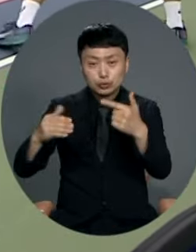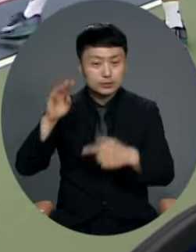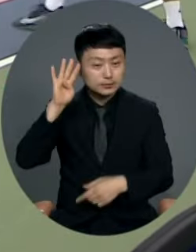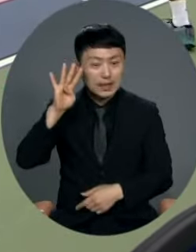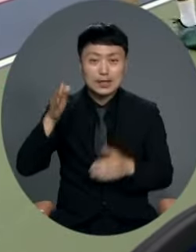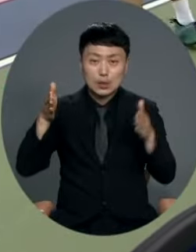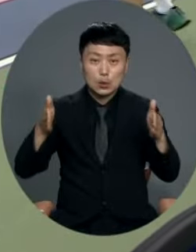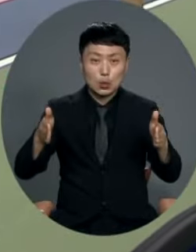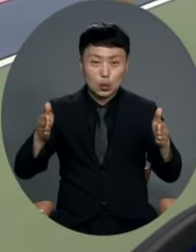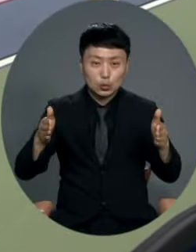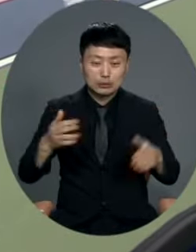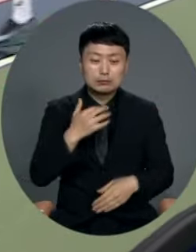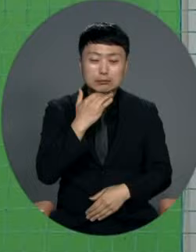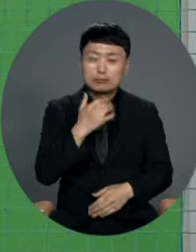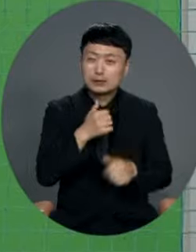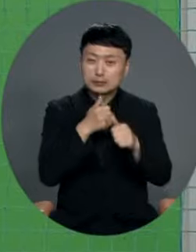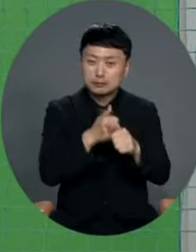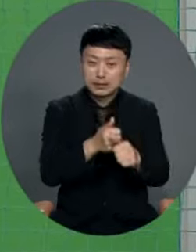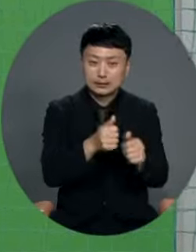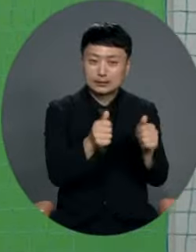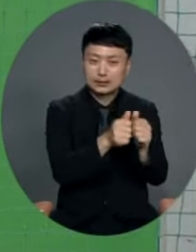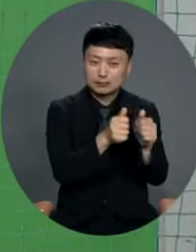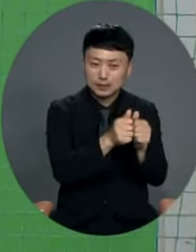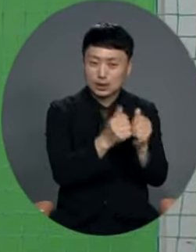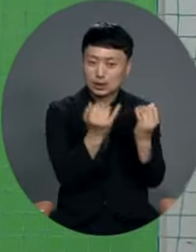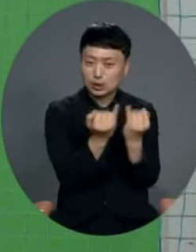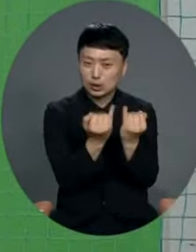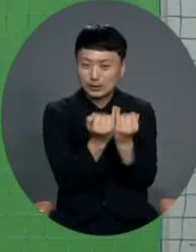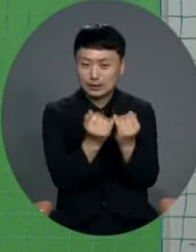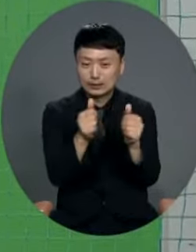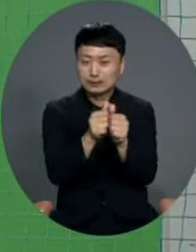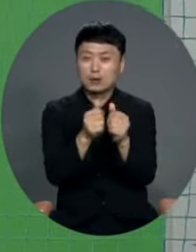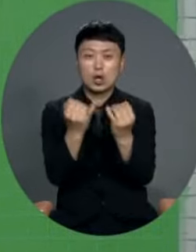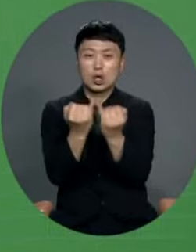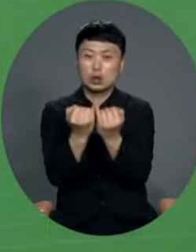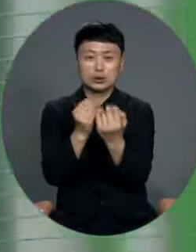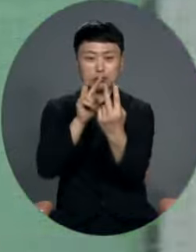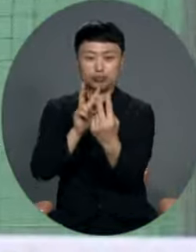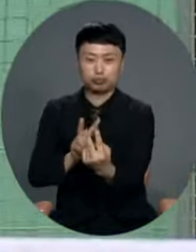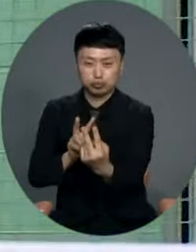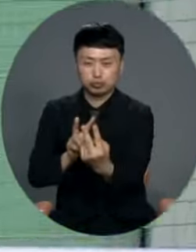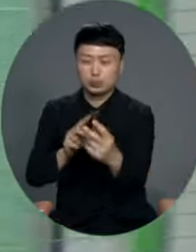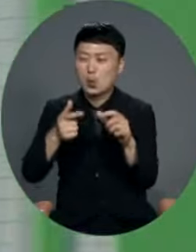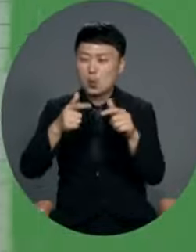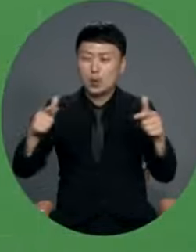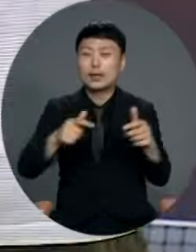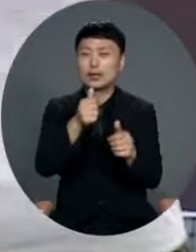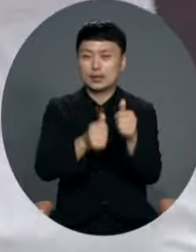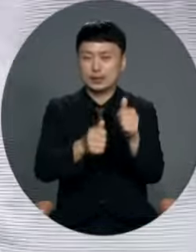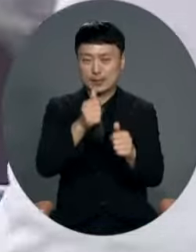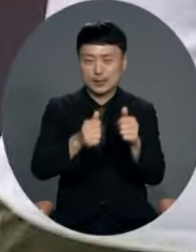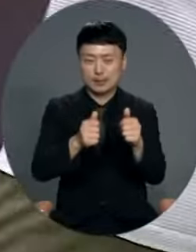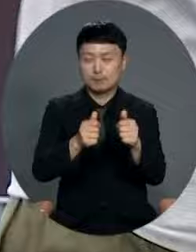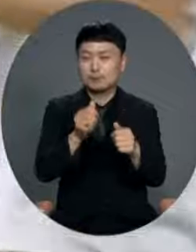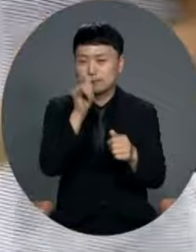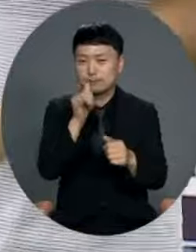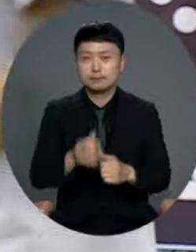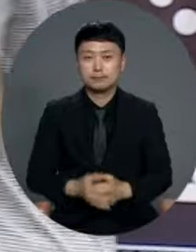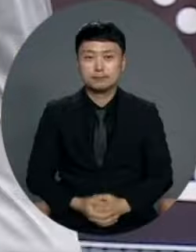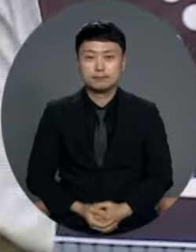나흘간 연령대별로 남녀 단식과 남녀 복식, 혼합 복식 경기를 치르며 실력을